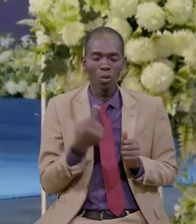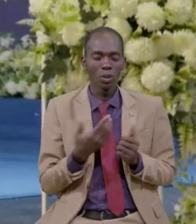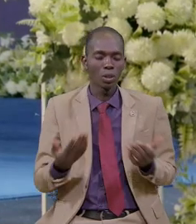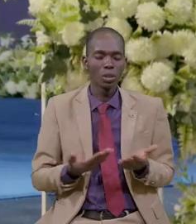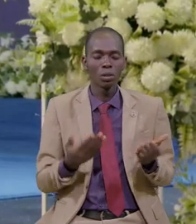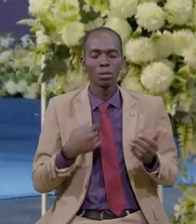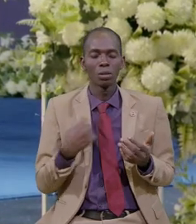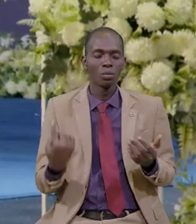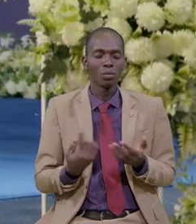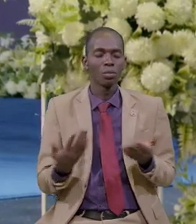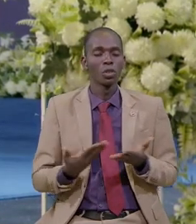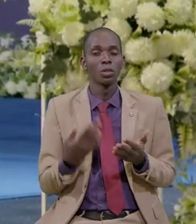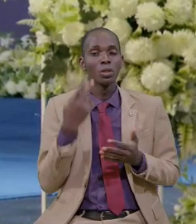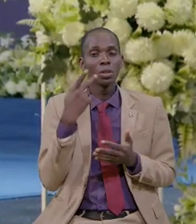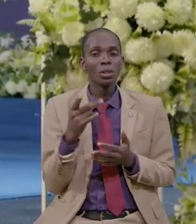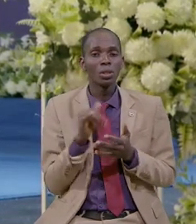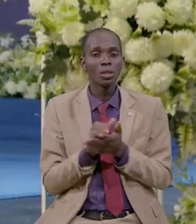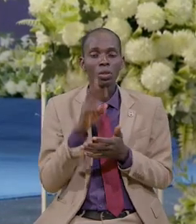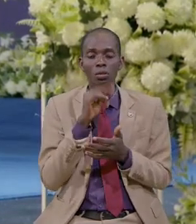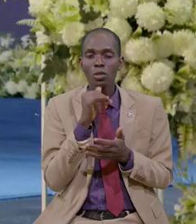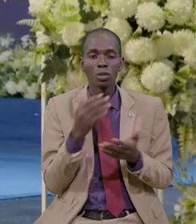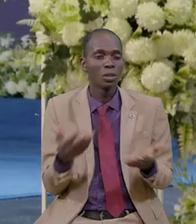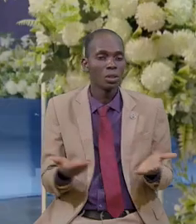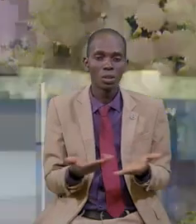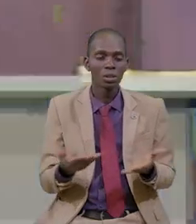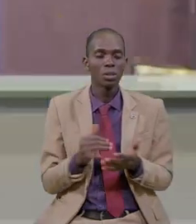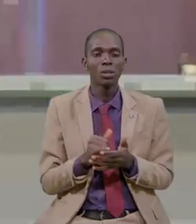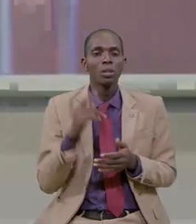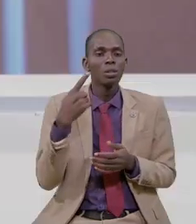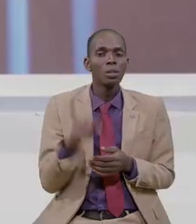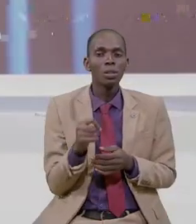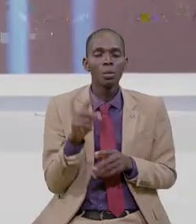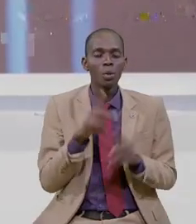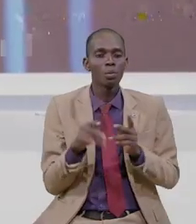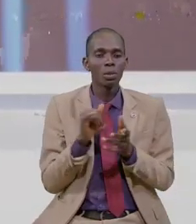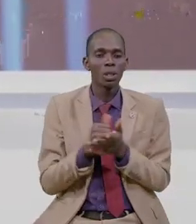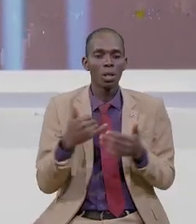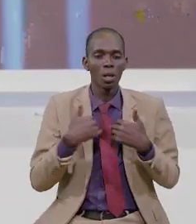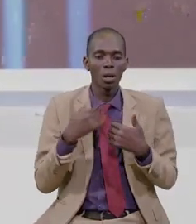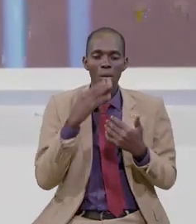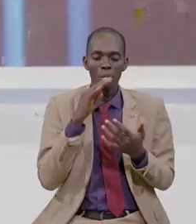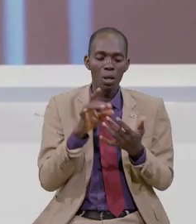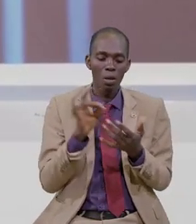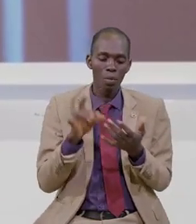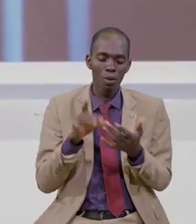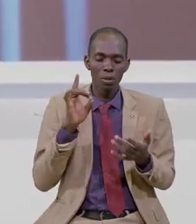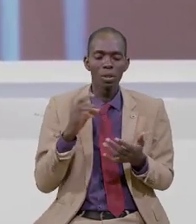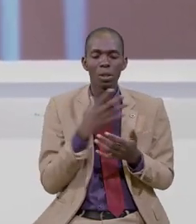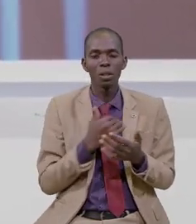Je ne suis pas encore disponible. Il y a des gens ici et désignés. Et il envoie